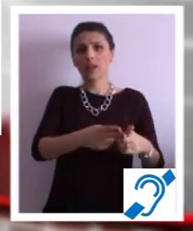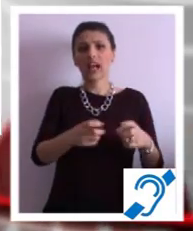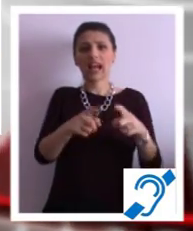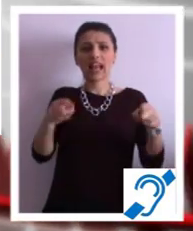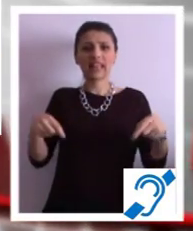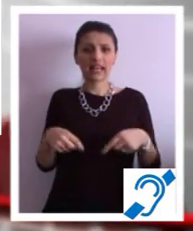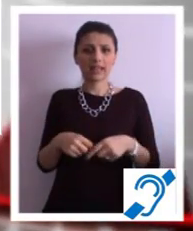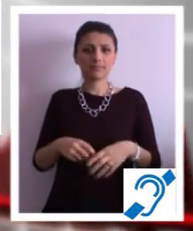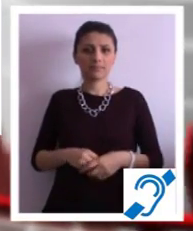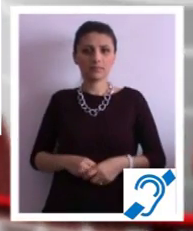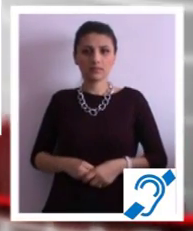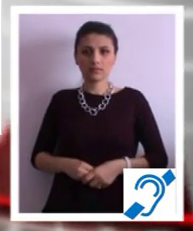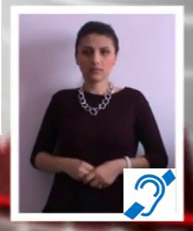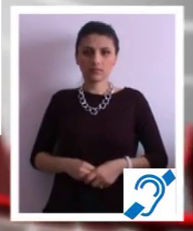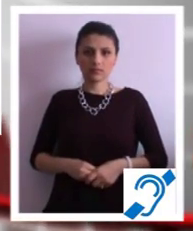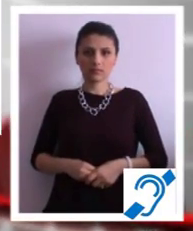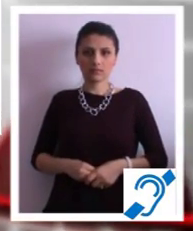grădină.